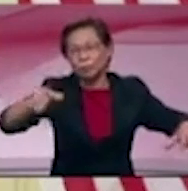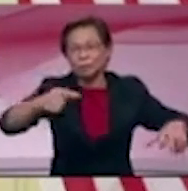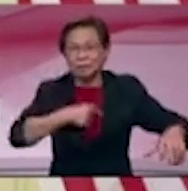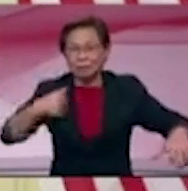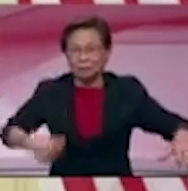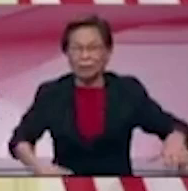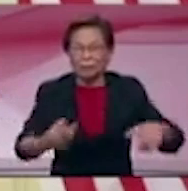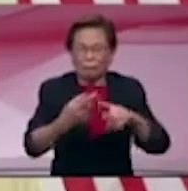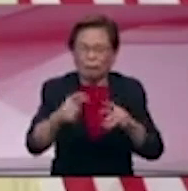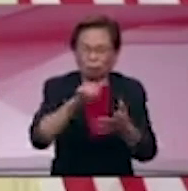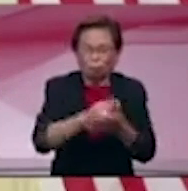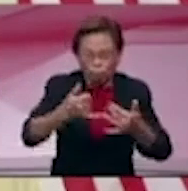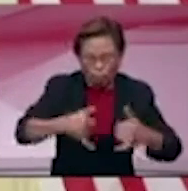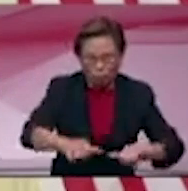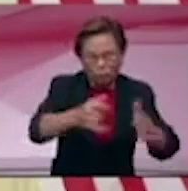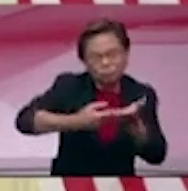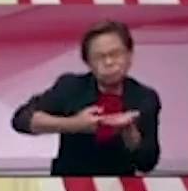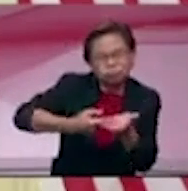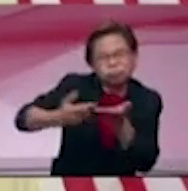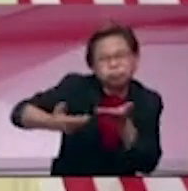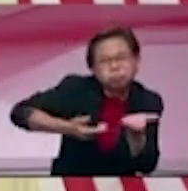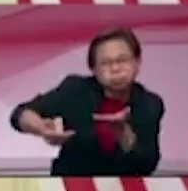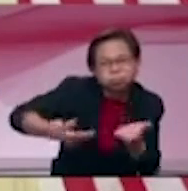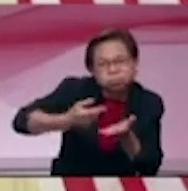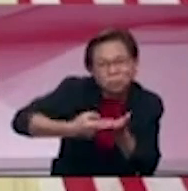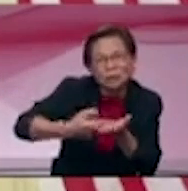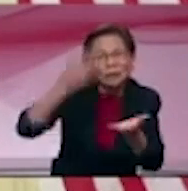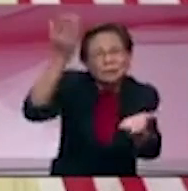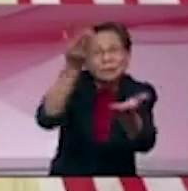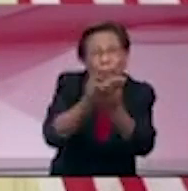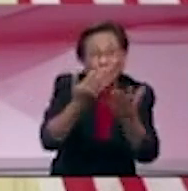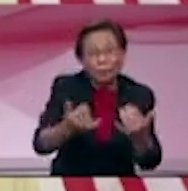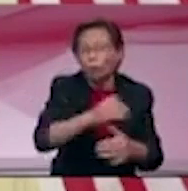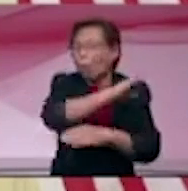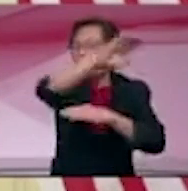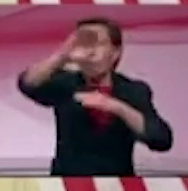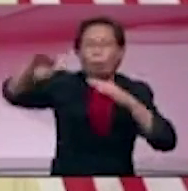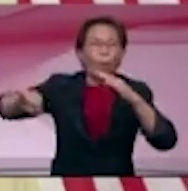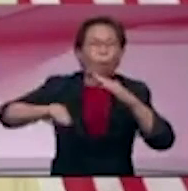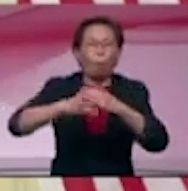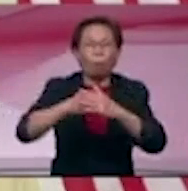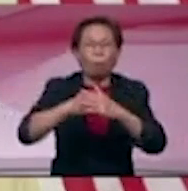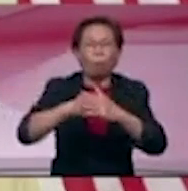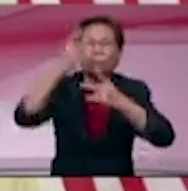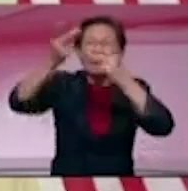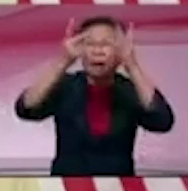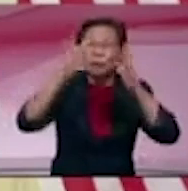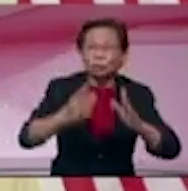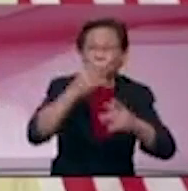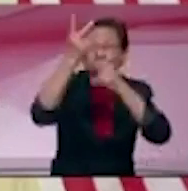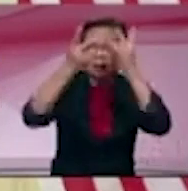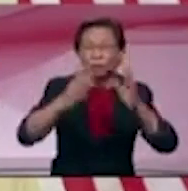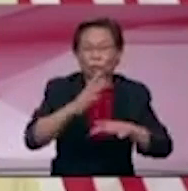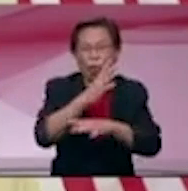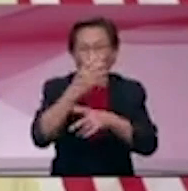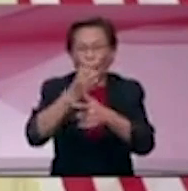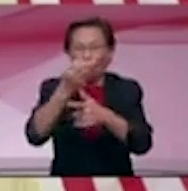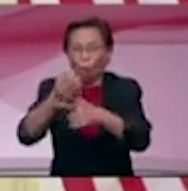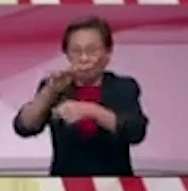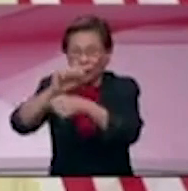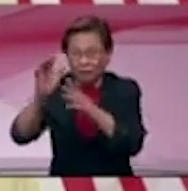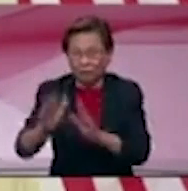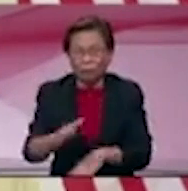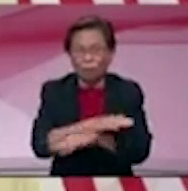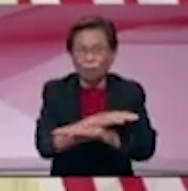sebagainya. Tapi itu masih di dalam perbincangan. Setakat hari ini, semua pelancong ataupun pekerja-pekerja yang